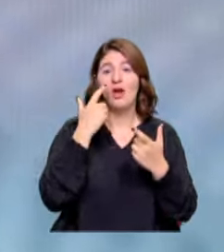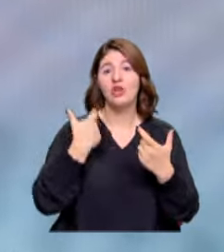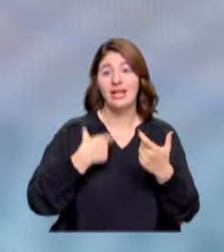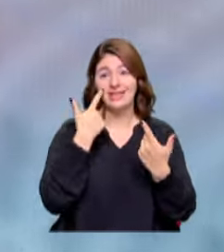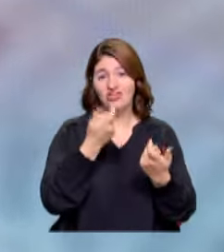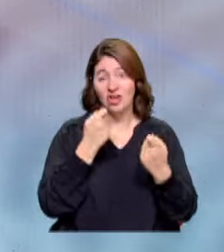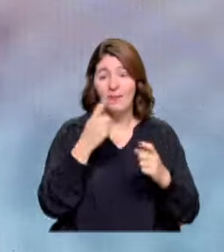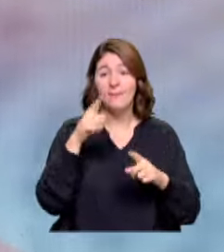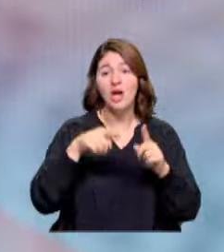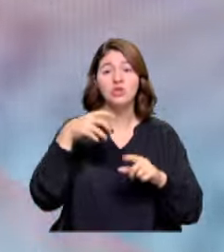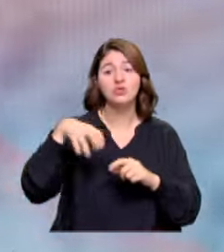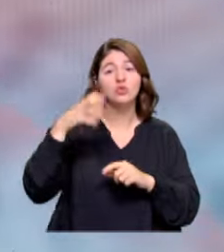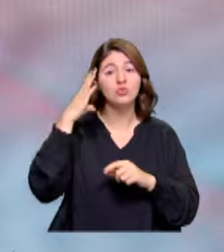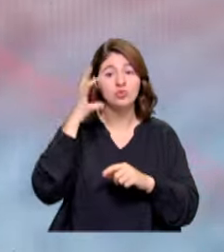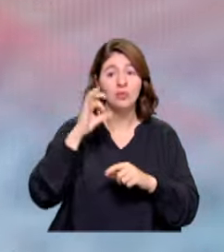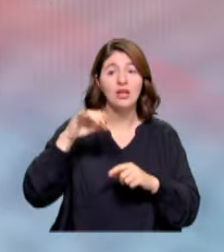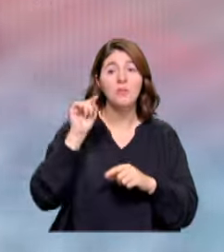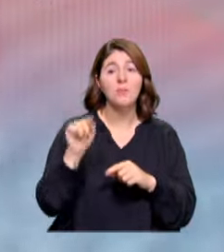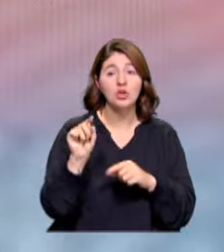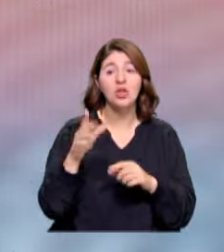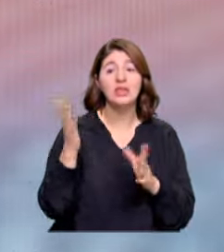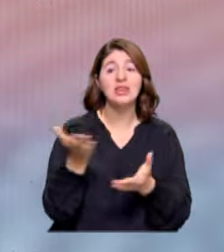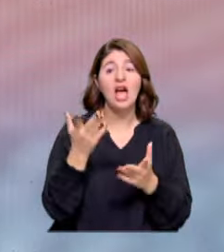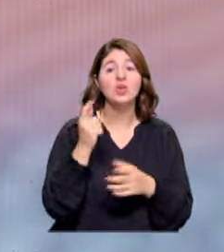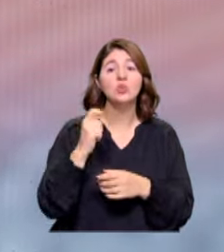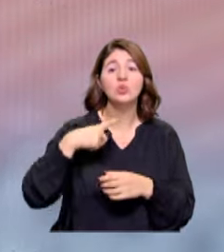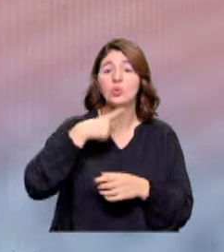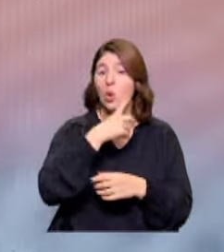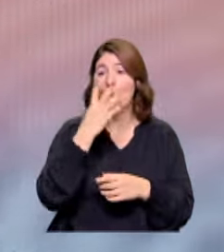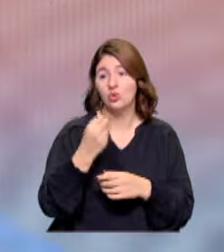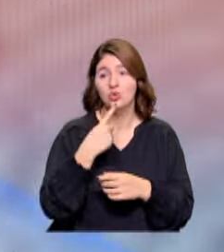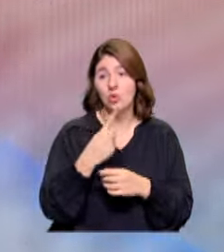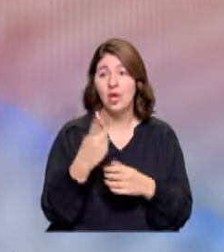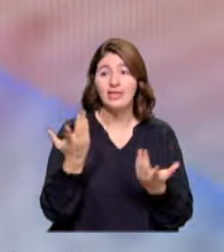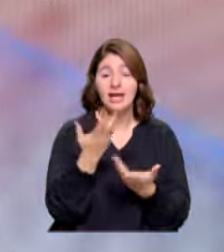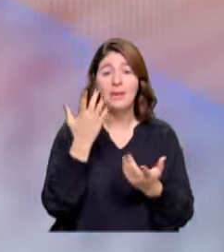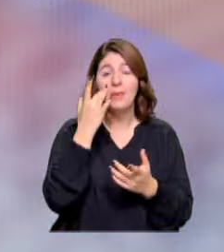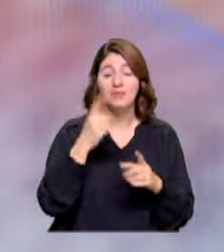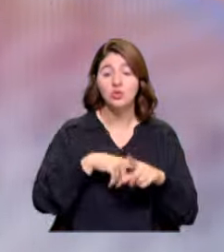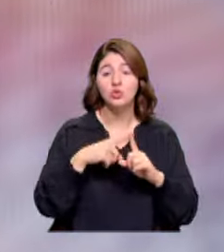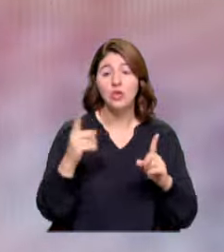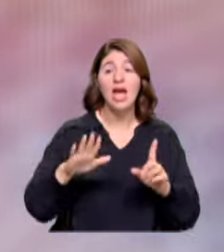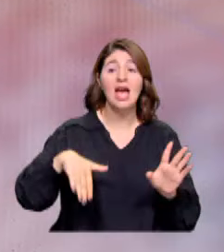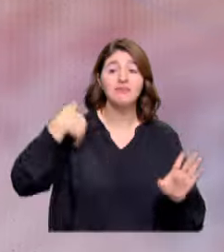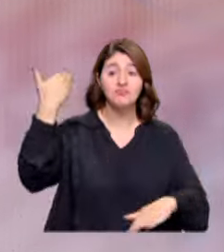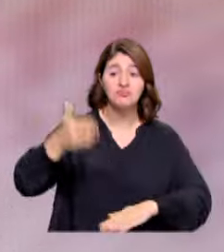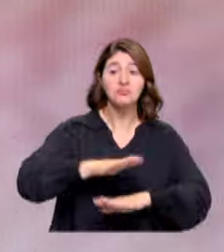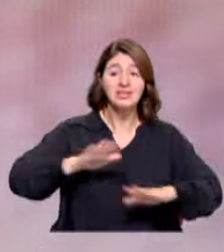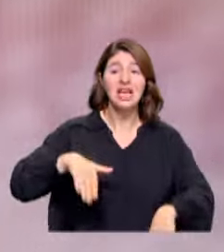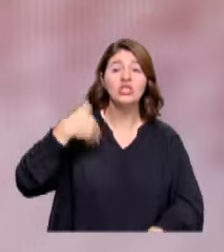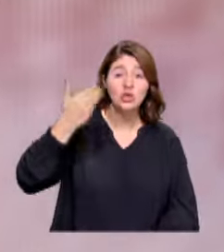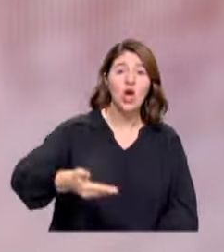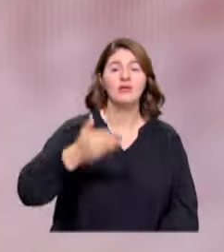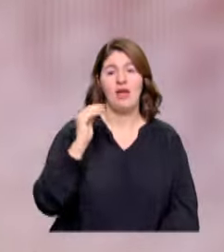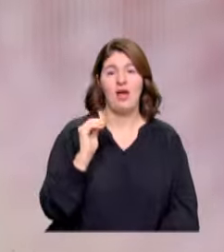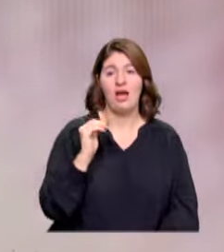bir kısım uzman da aslında bunun daha zor olduğunu söylüyor. Yani belli bir süre geçmesi gerektiğini